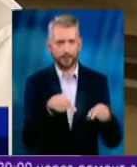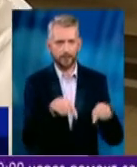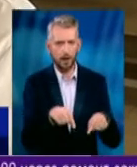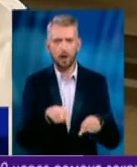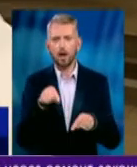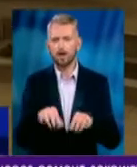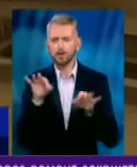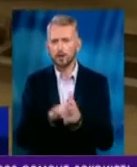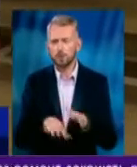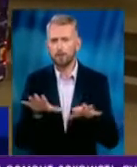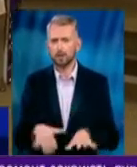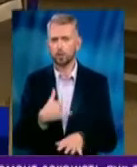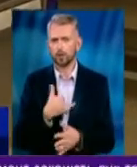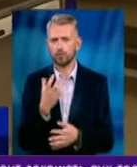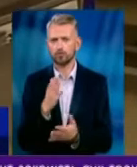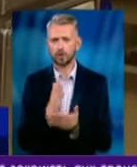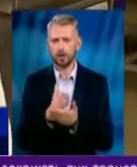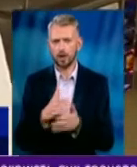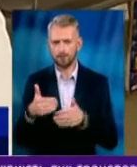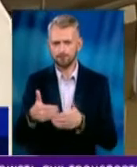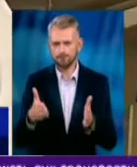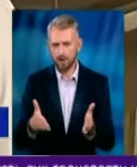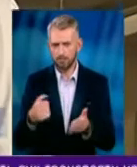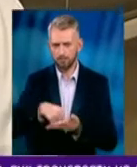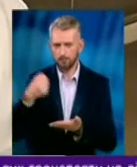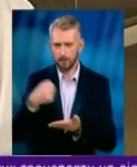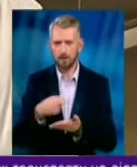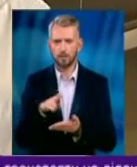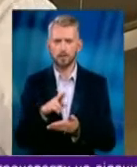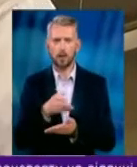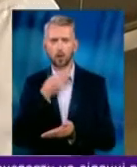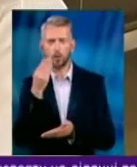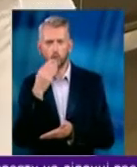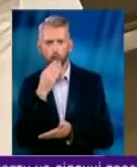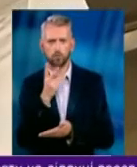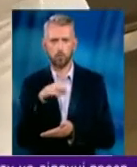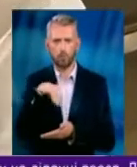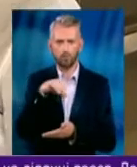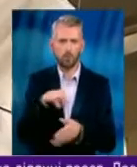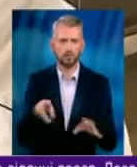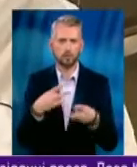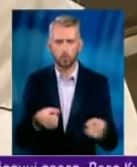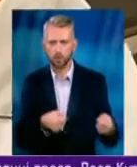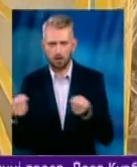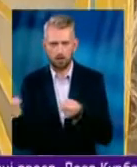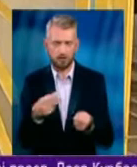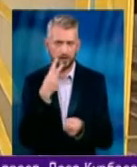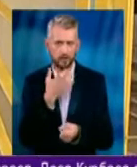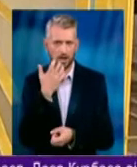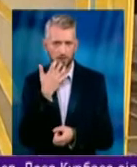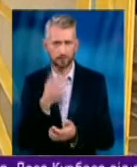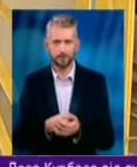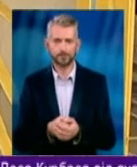ми на місці, у нас ще є марміти для перших блюд, для третіх блюд, то не треба тягатися туди-сюди, у нас завжди тепле в нас.